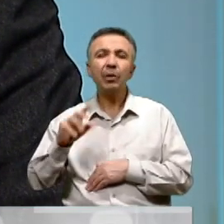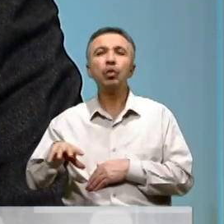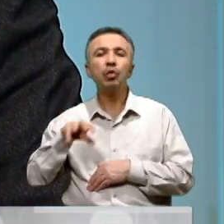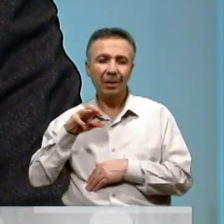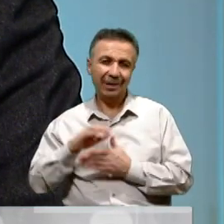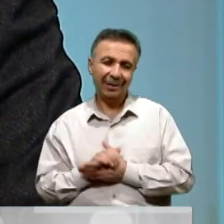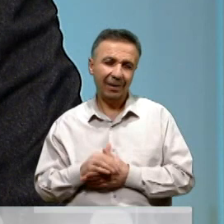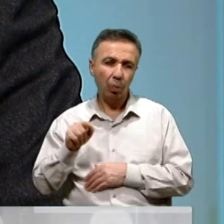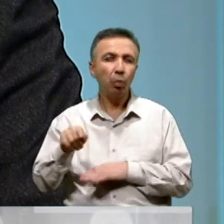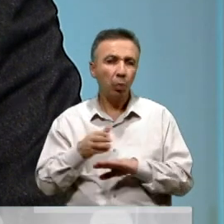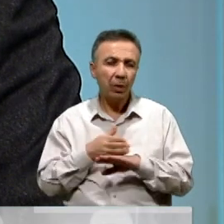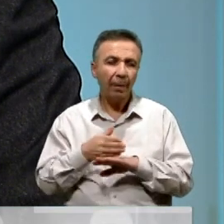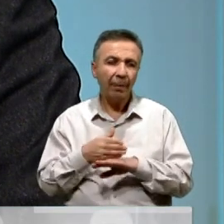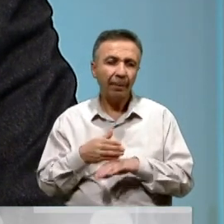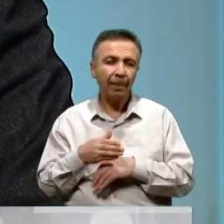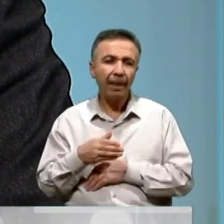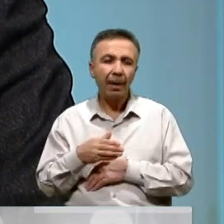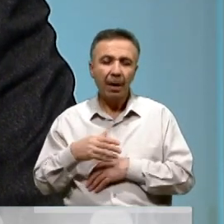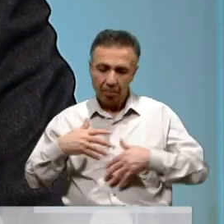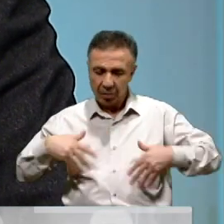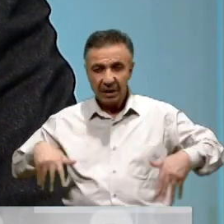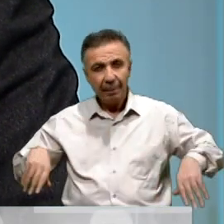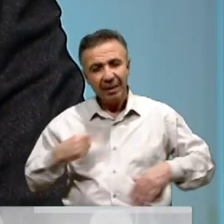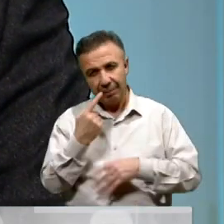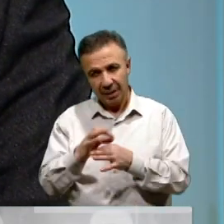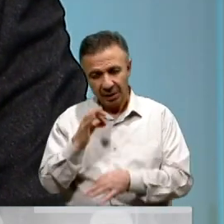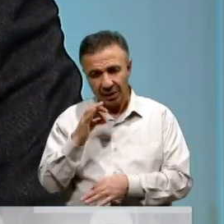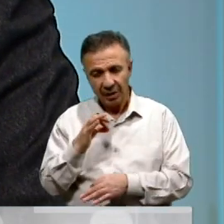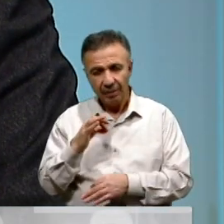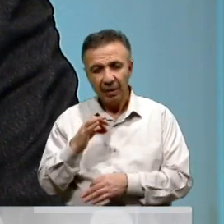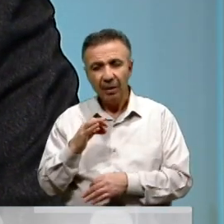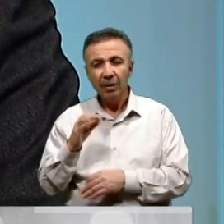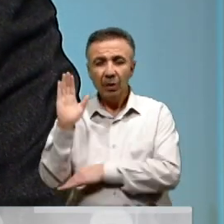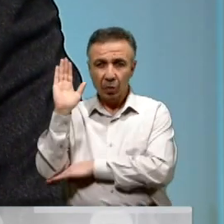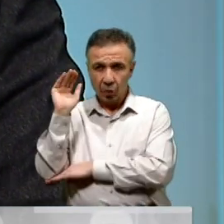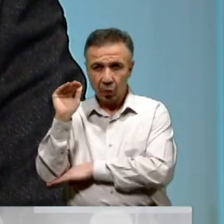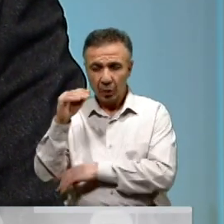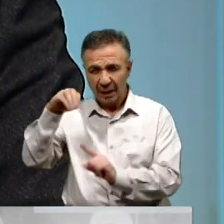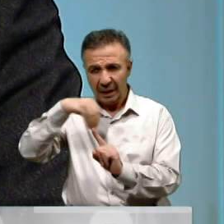Bu sebeple cemaatten birisi rükuda imama yetişmiş ise